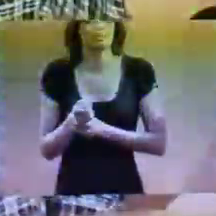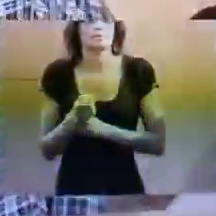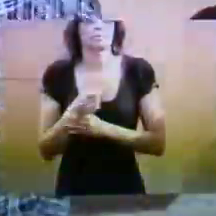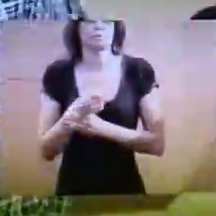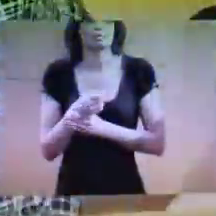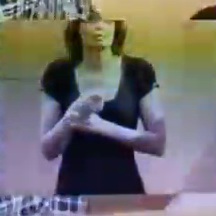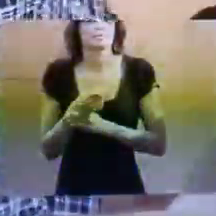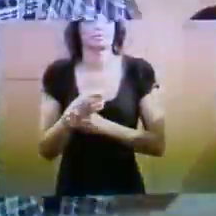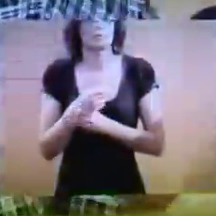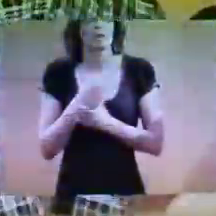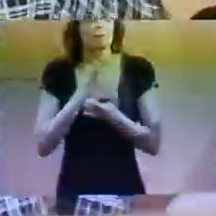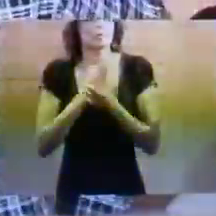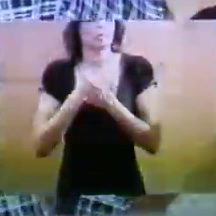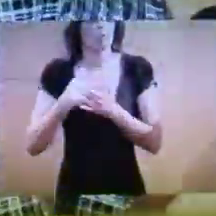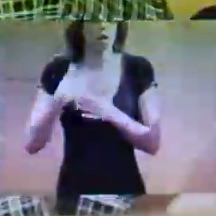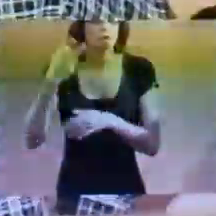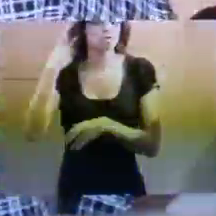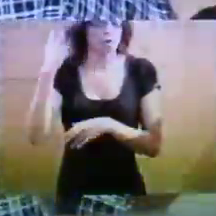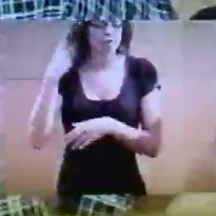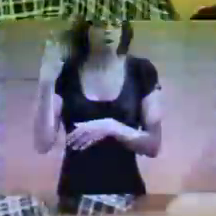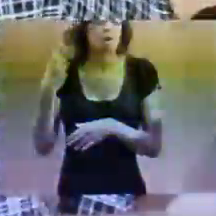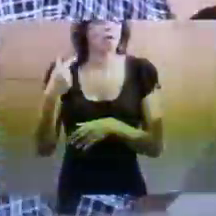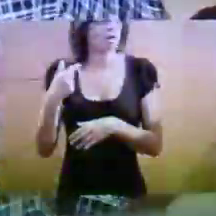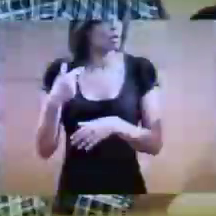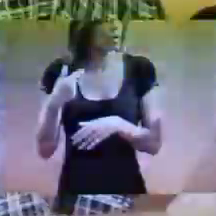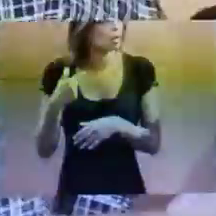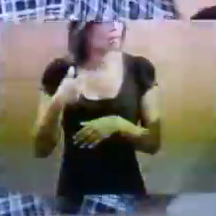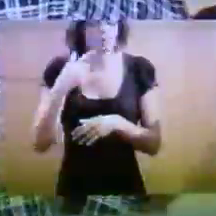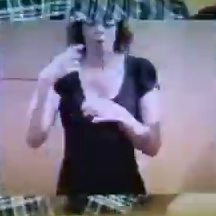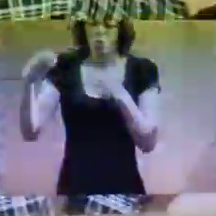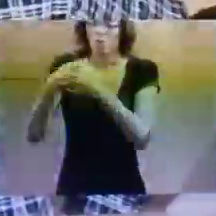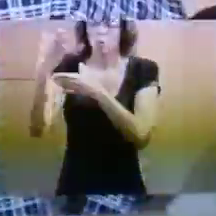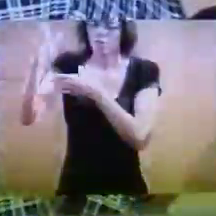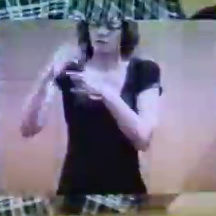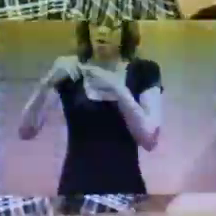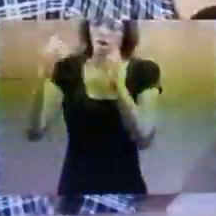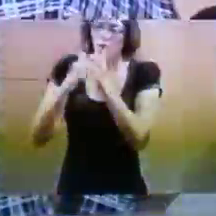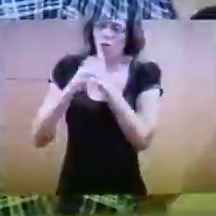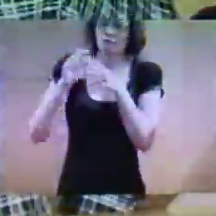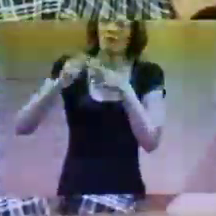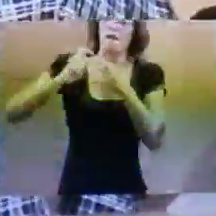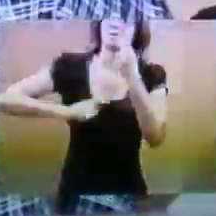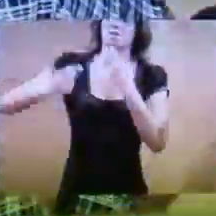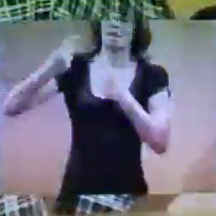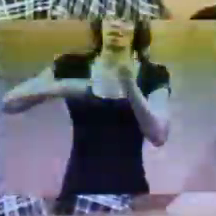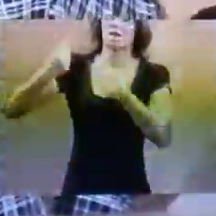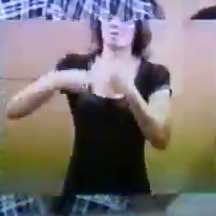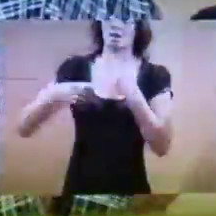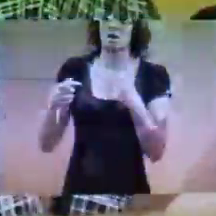Mais non, parce que j'entends le porte-parole de votre groupe à nouveau attaquer notre groupe. Oui. Parlant